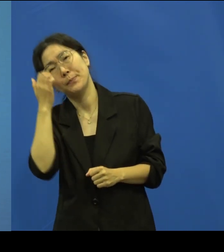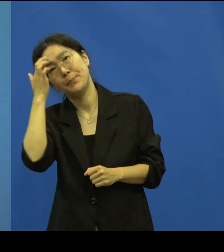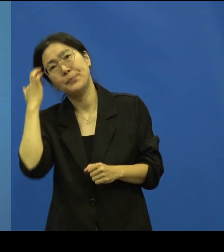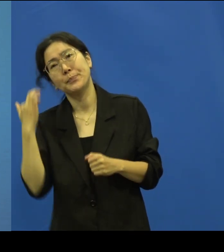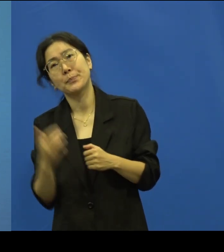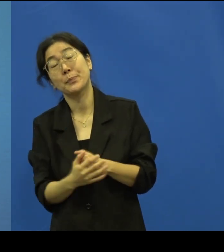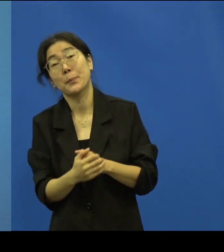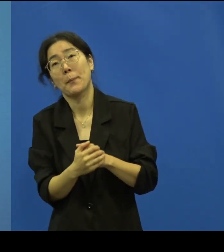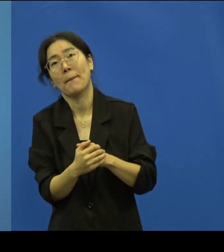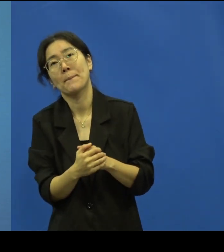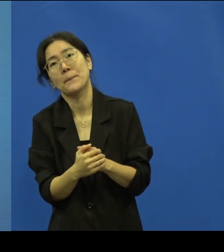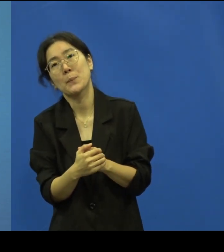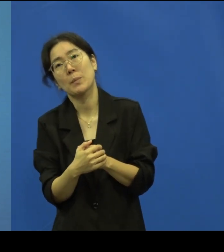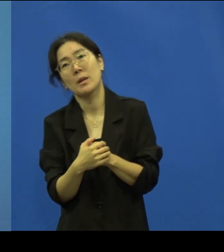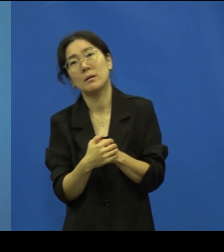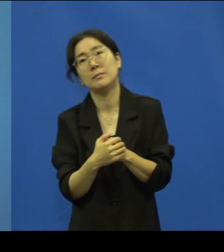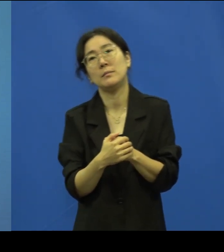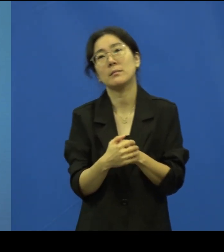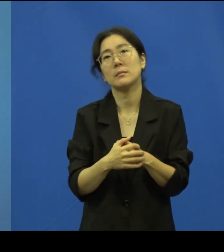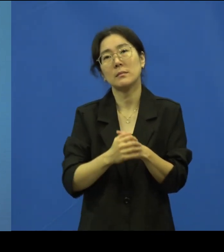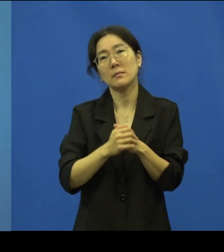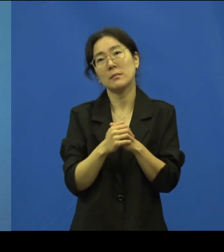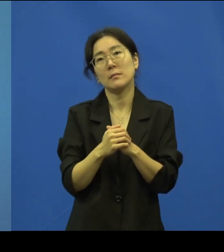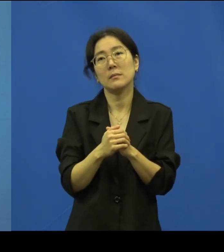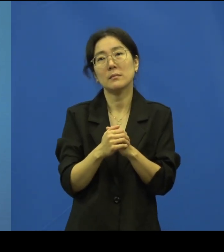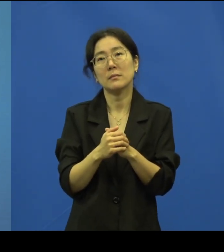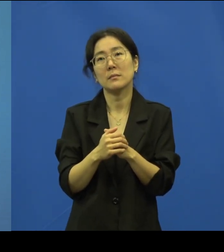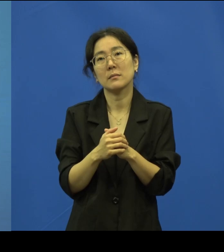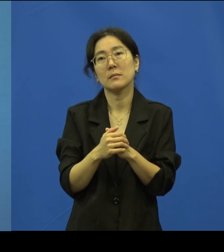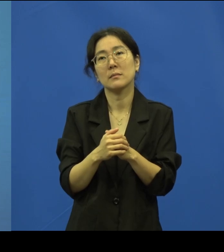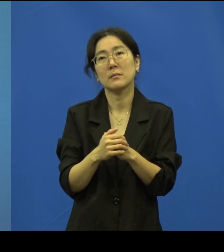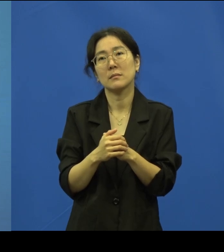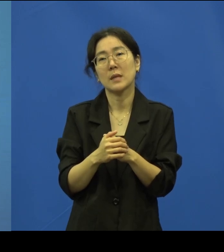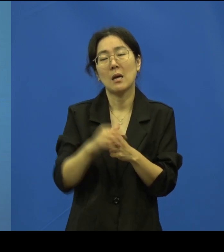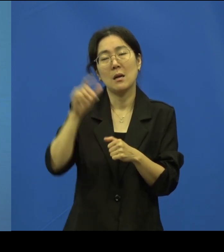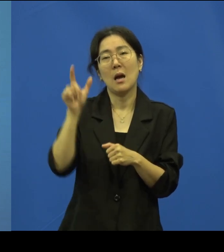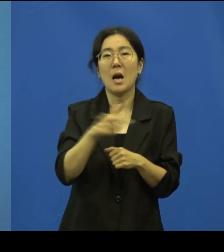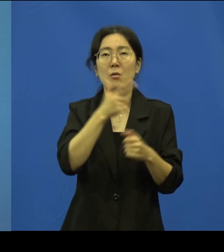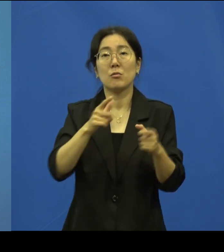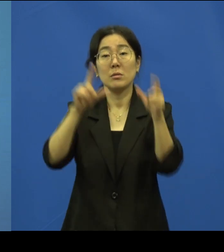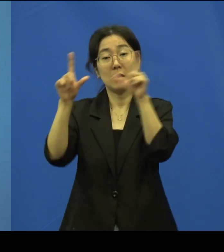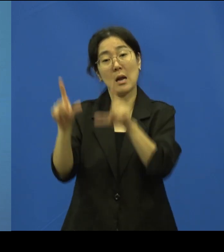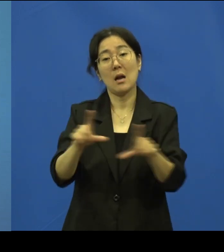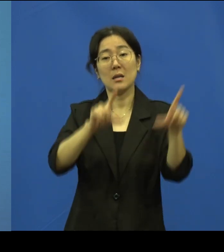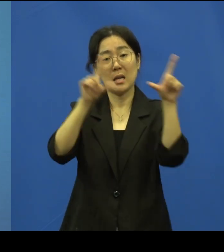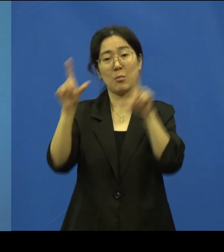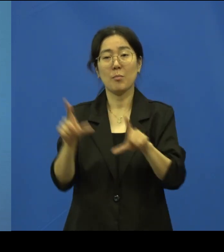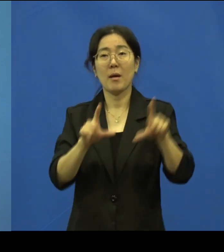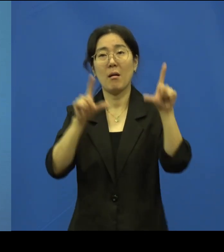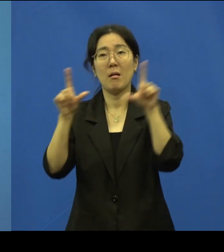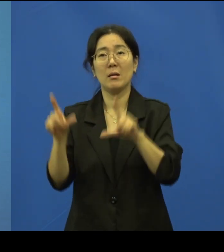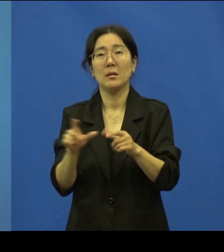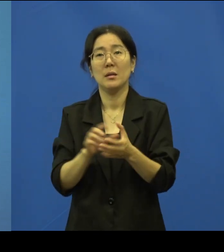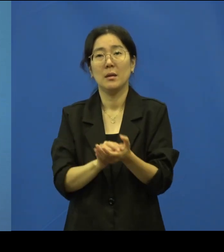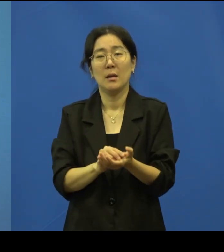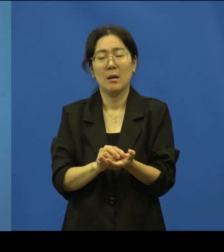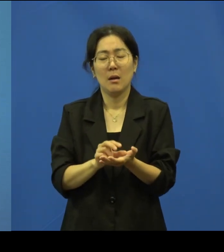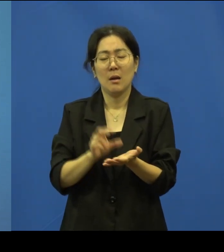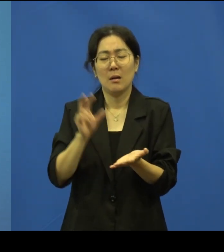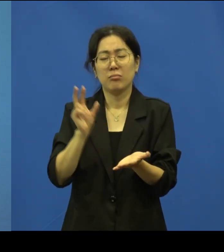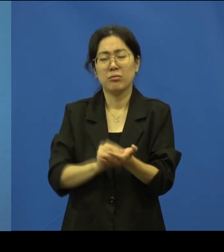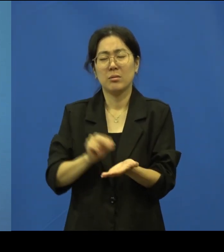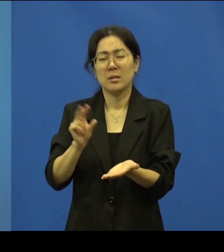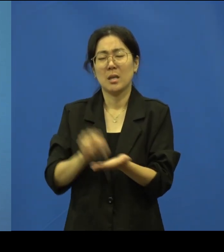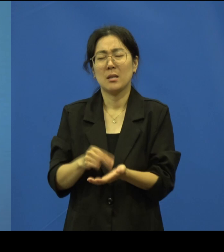근데 하루를 걷다 보면 이런저런 문제들이 이렇게 염려 근심이 막 올라와요. 그럼